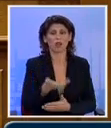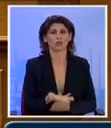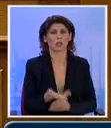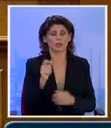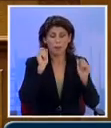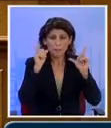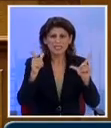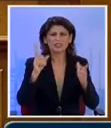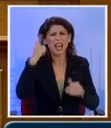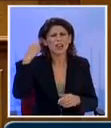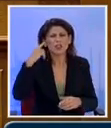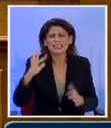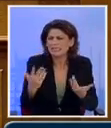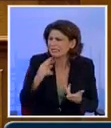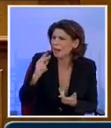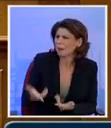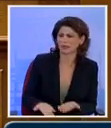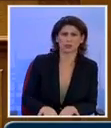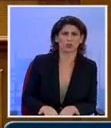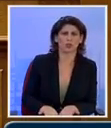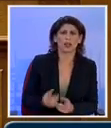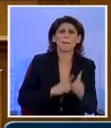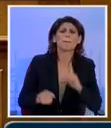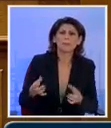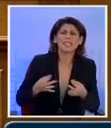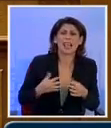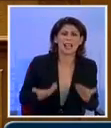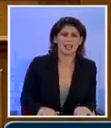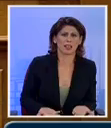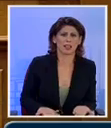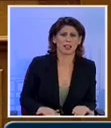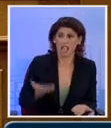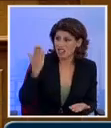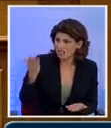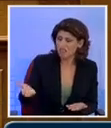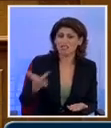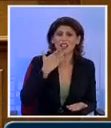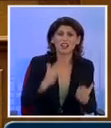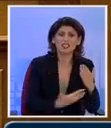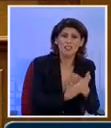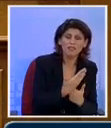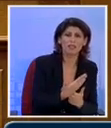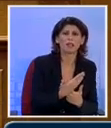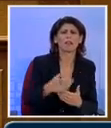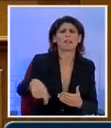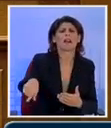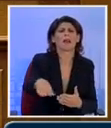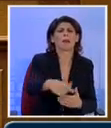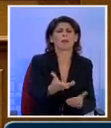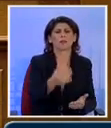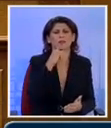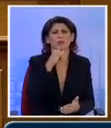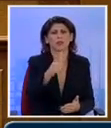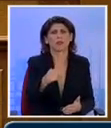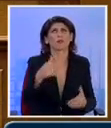τις απίστευτες ανοησίες τι να απαντήσω? Και ποιοι τα λένε αυτά? Εσείς, η Χρυσή Αυγή και κάποιοι άλλοι που βρίσκονται σε